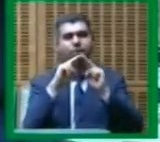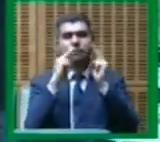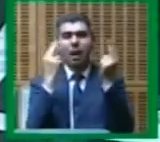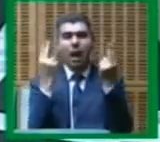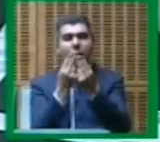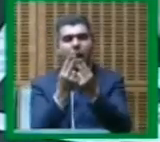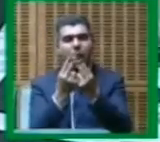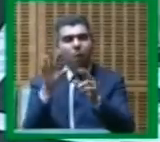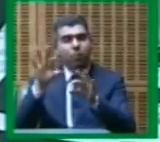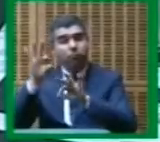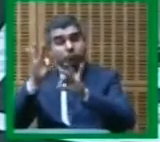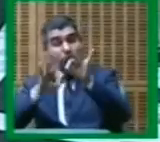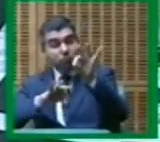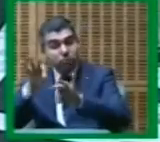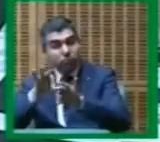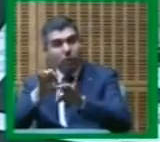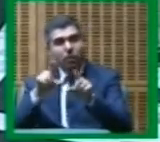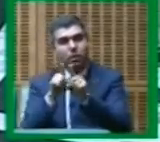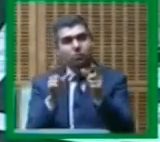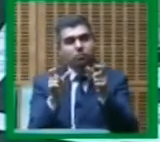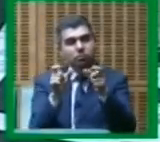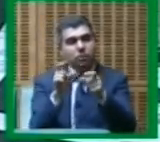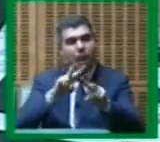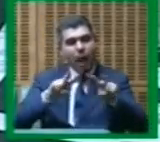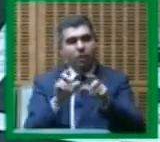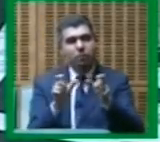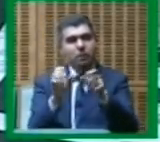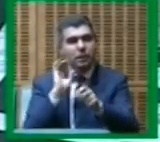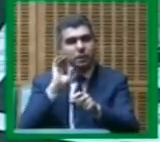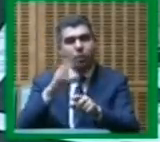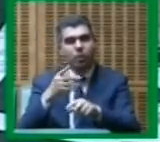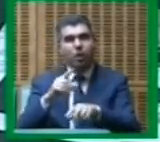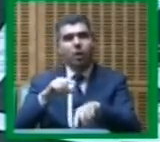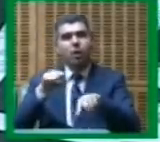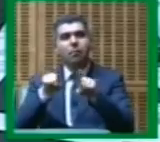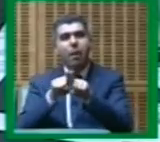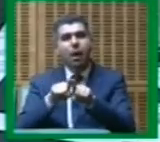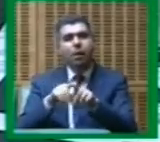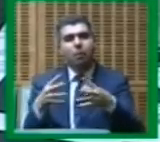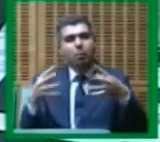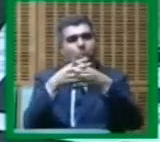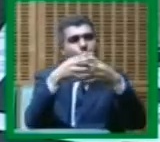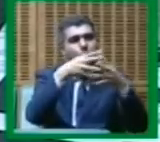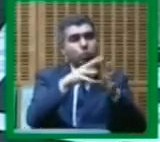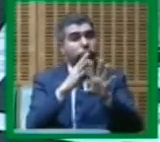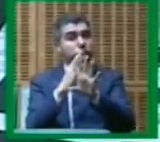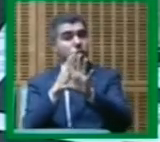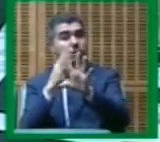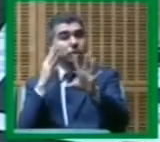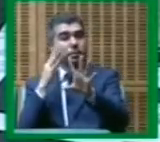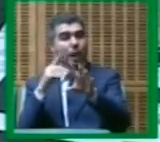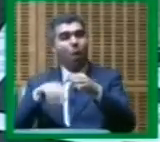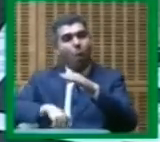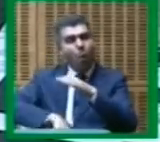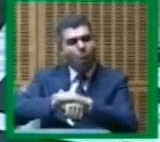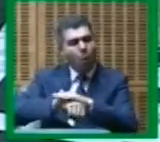مواطنيه، يعني كيخلي هذا الحق. علاش حنا غادي في القراءة اللي دارت ما منعوش تجمعات الجماهيرية، كما ما